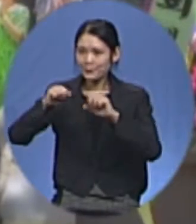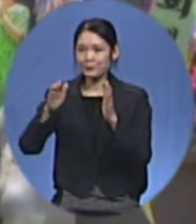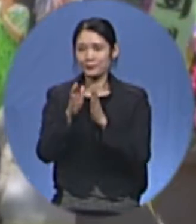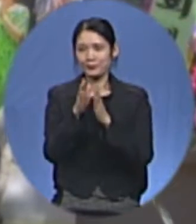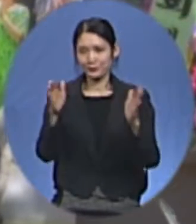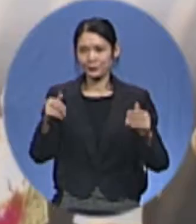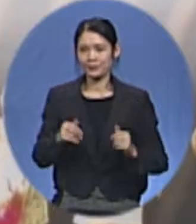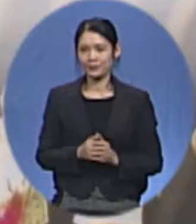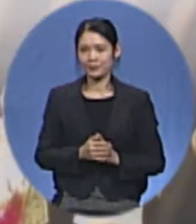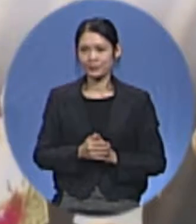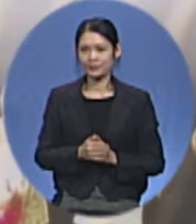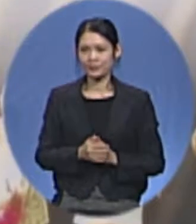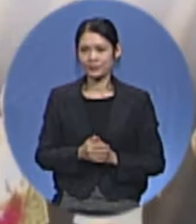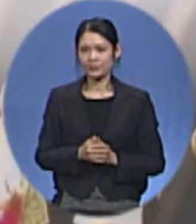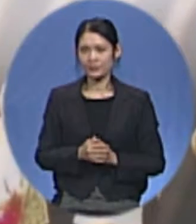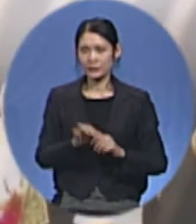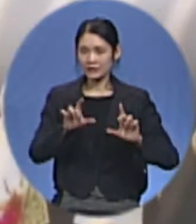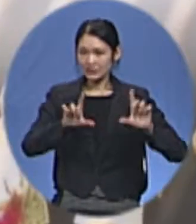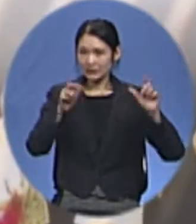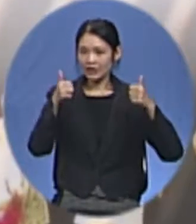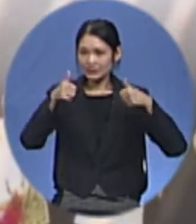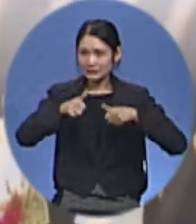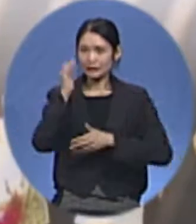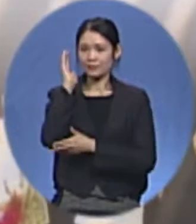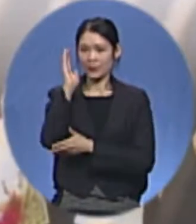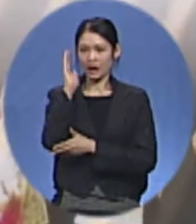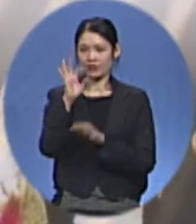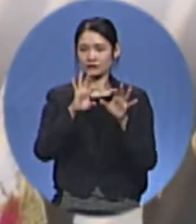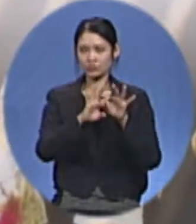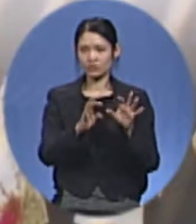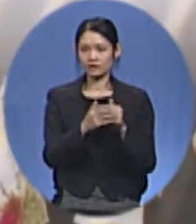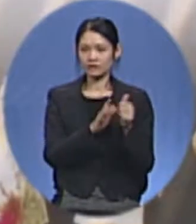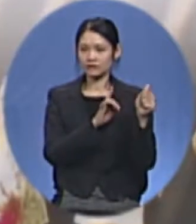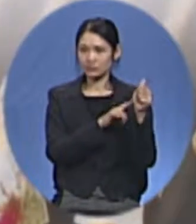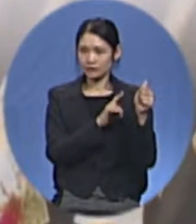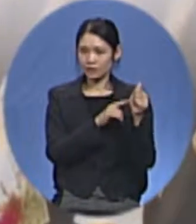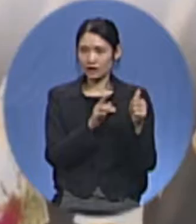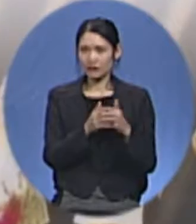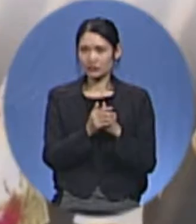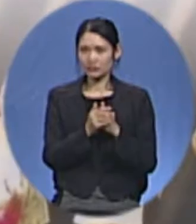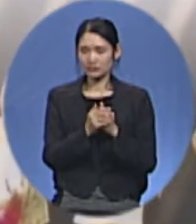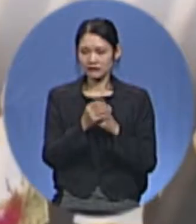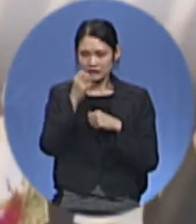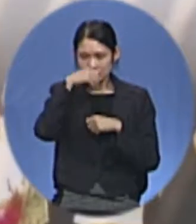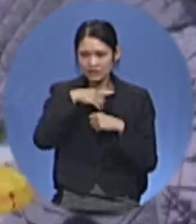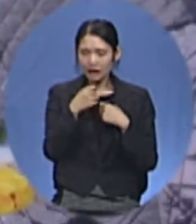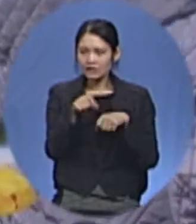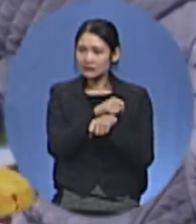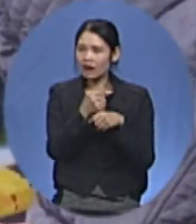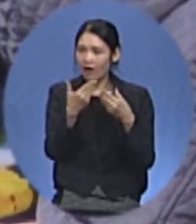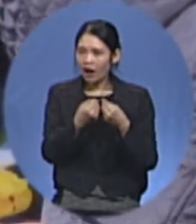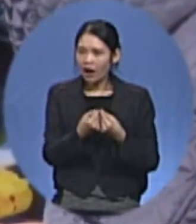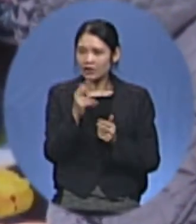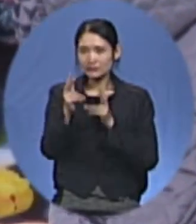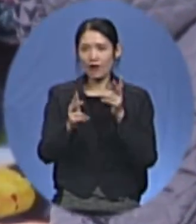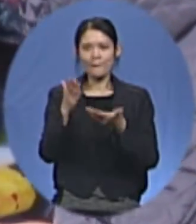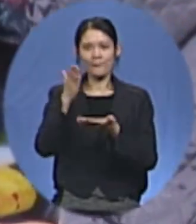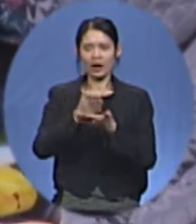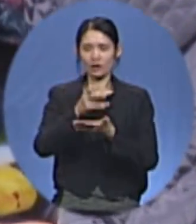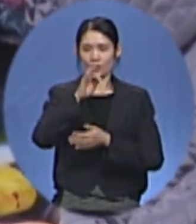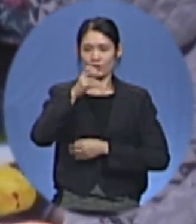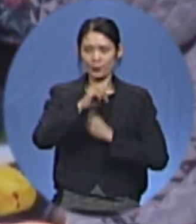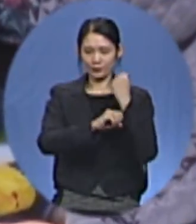나섰습니다. 이날 인사말에서 박용수 위원장은 이례적인 사업보다는 고려인들의 뿌리를